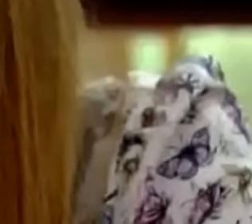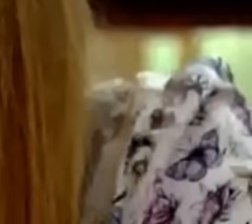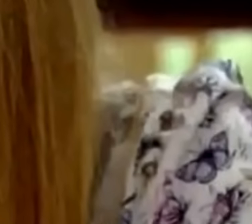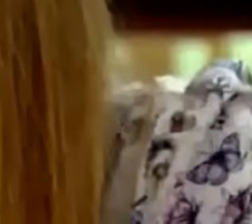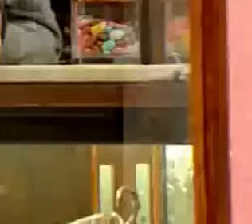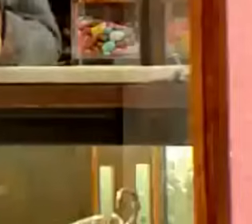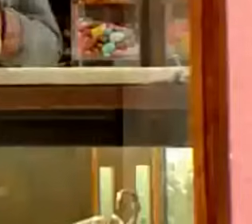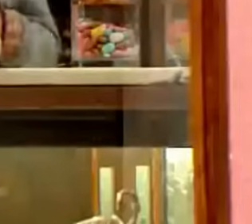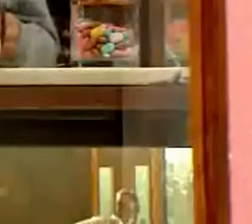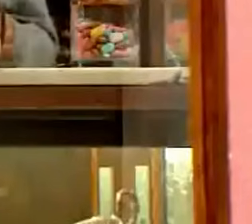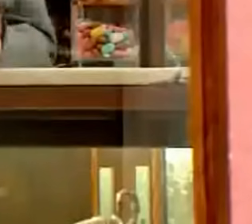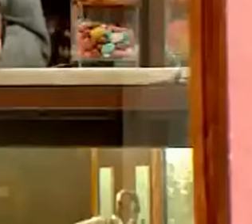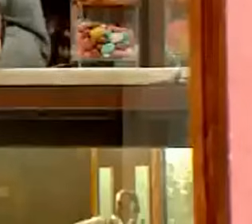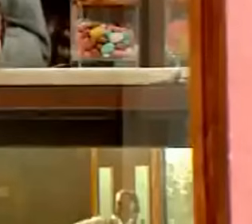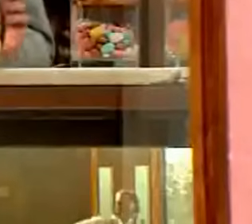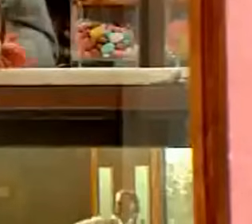bakıyor.